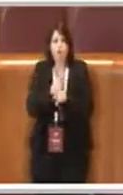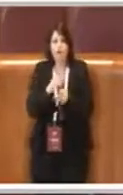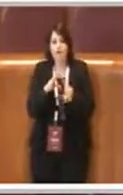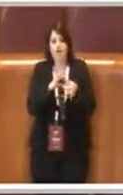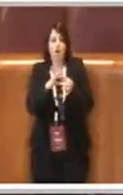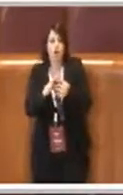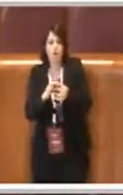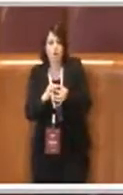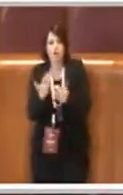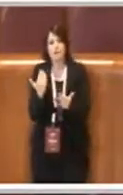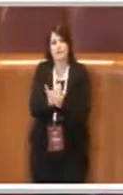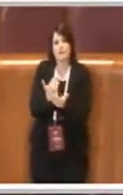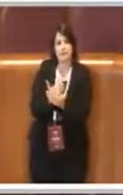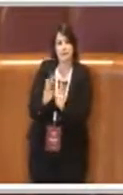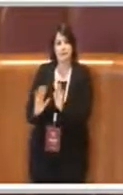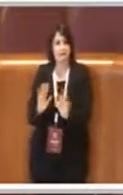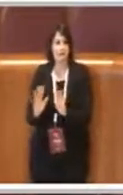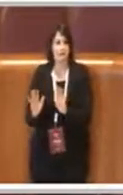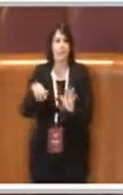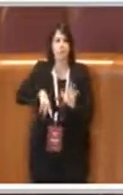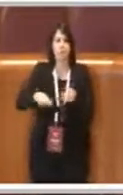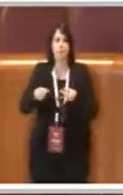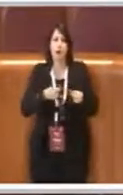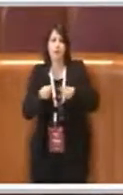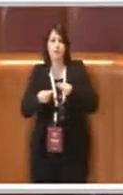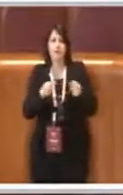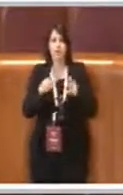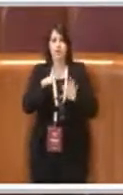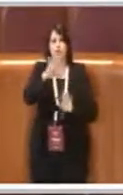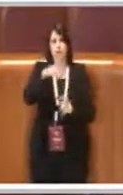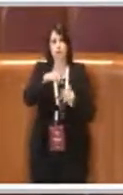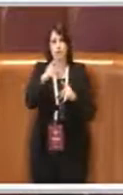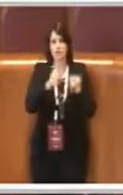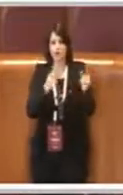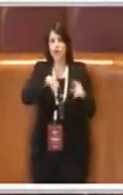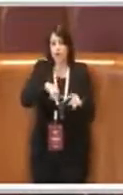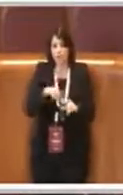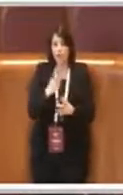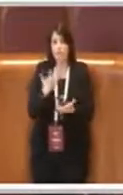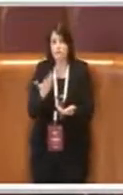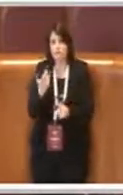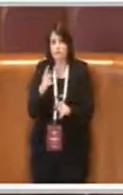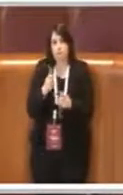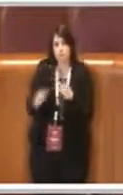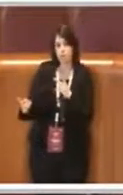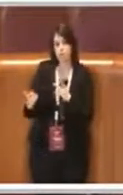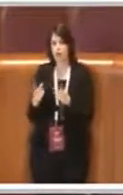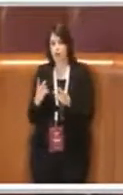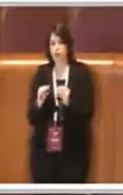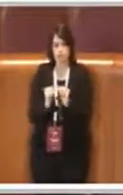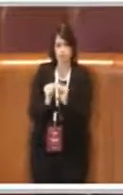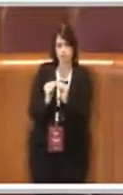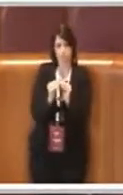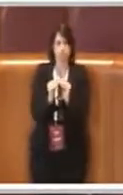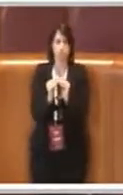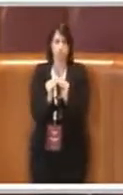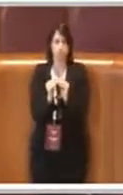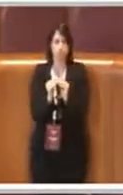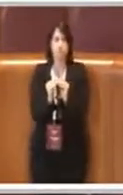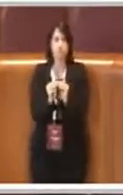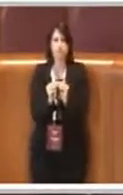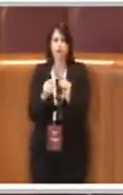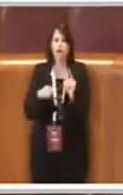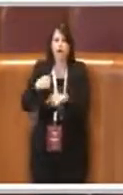sta accadendo sotto un'amministrazione a 5 stelle. Ancora una volta si vuole far credere che, no, la